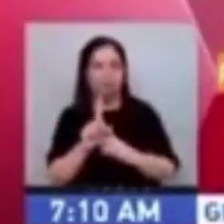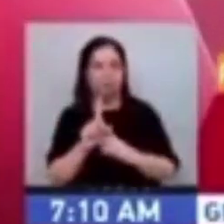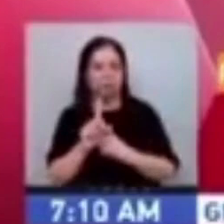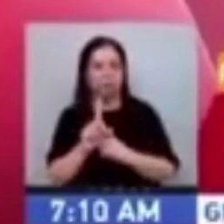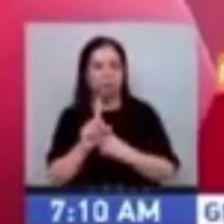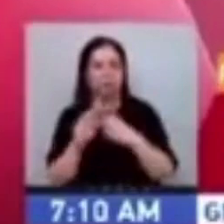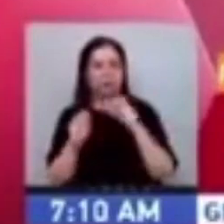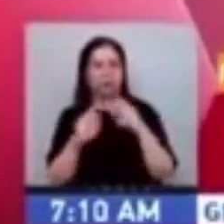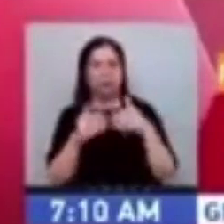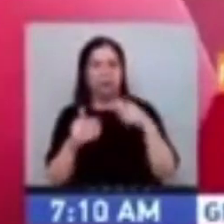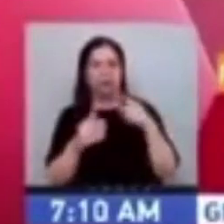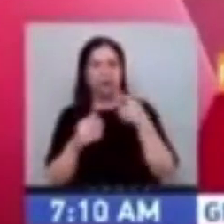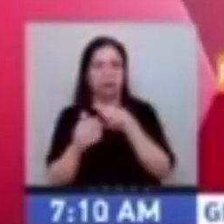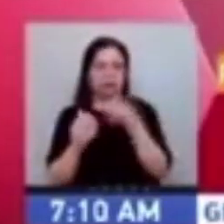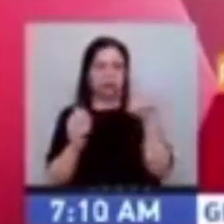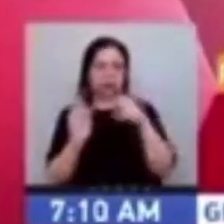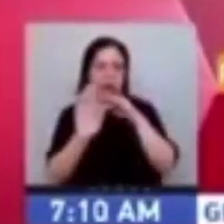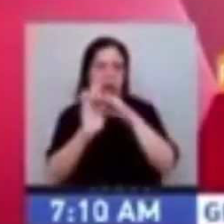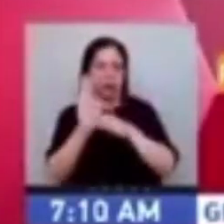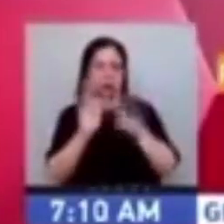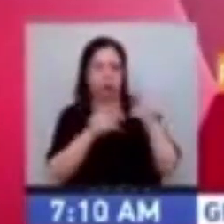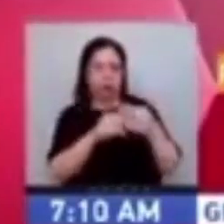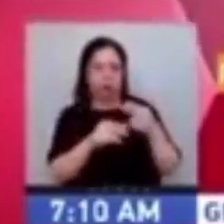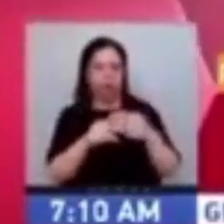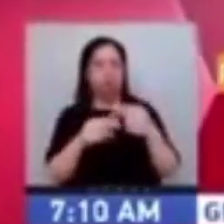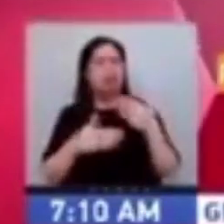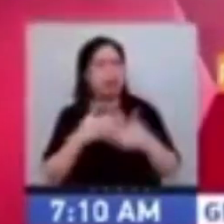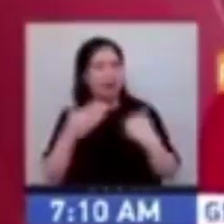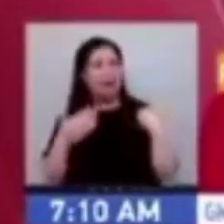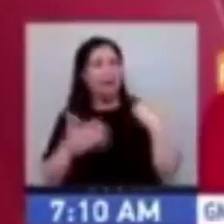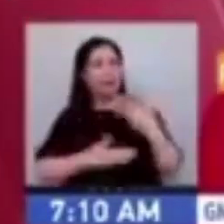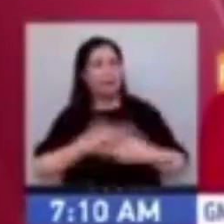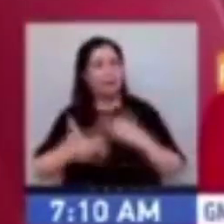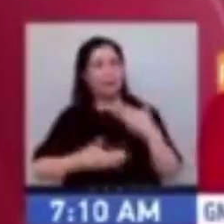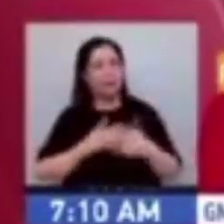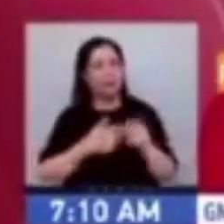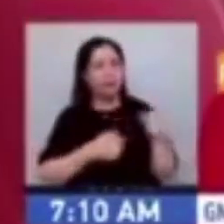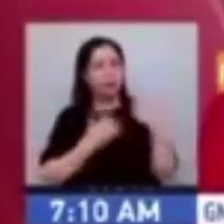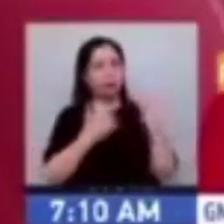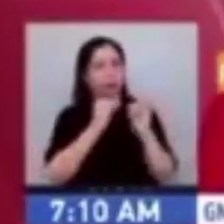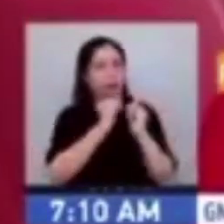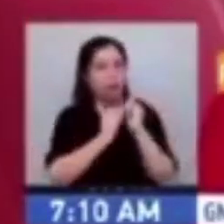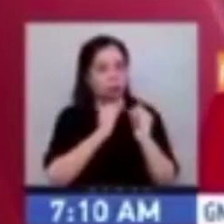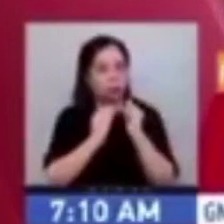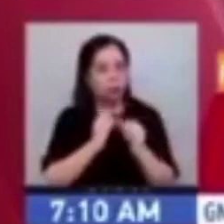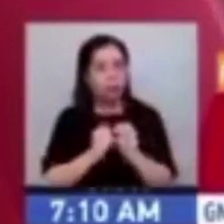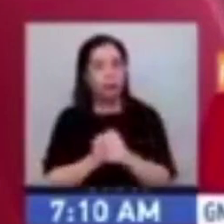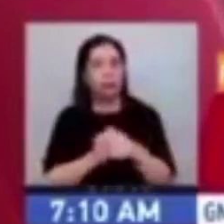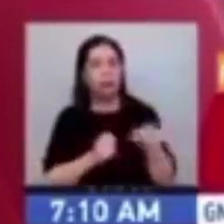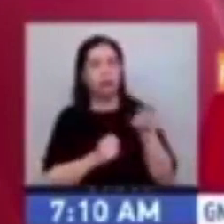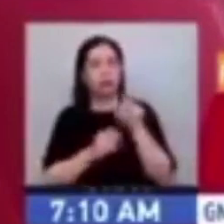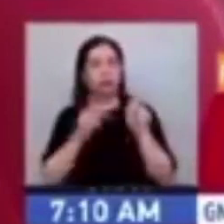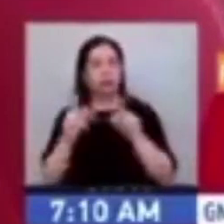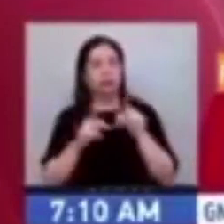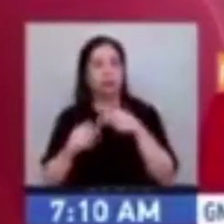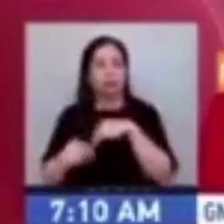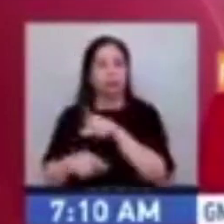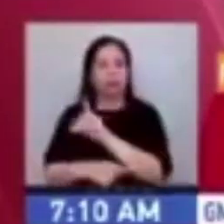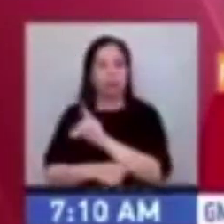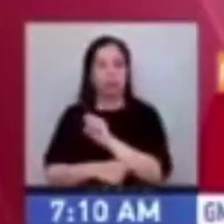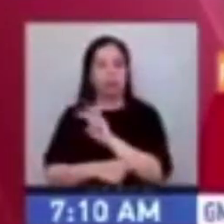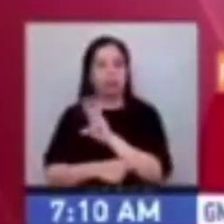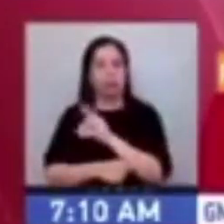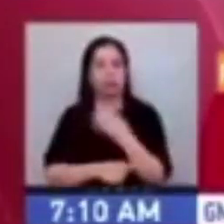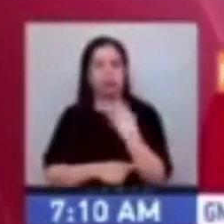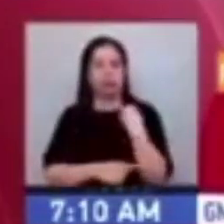kayo ay maalis. Yan okay. Po ay dumaan sa proseso. Kayo po ay in-interview ng ating mga kababayan, ng ating mga DSWD social